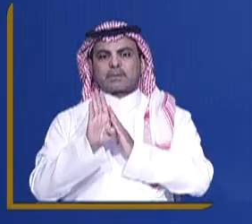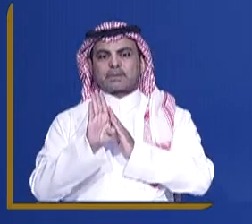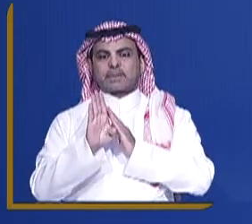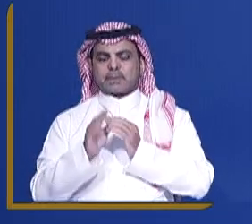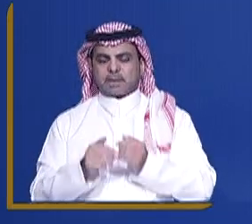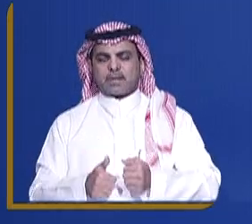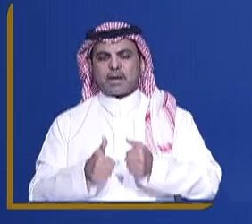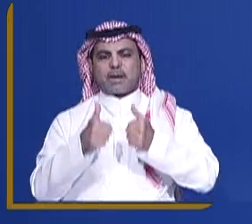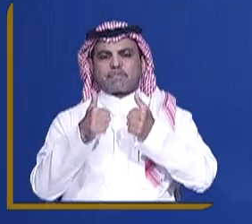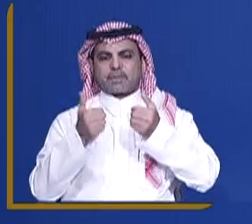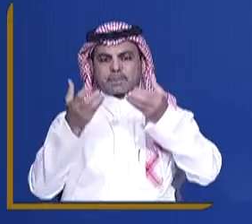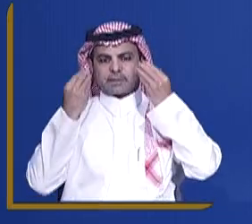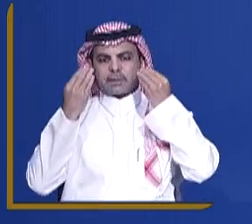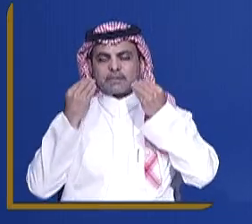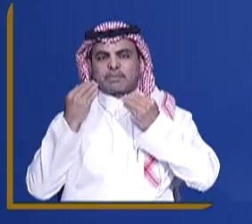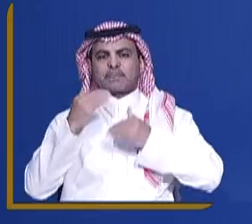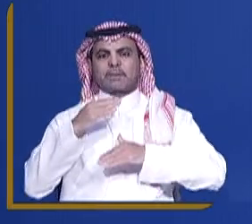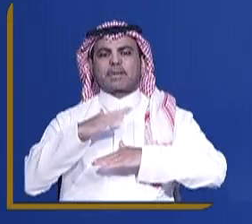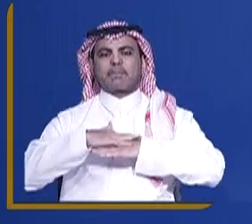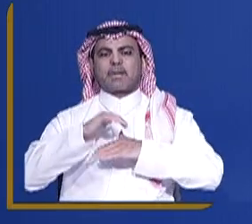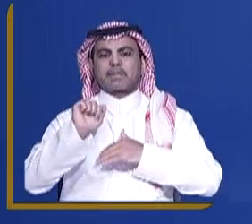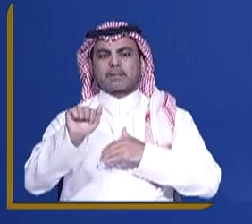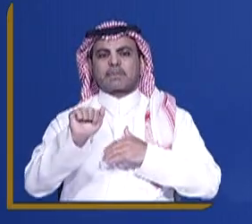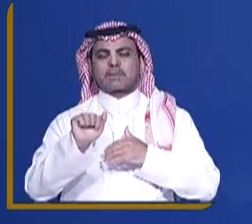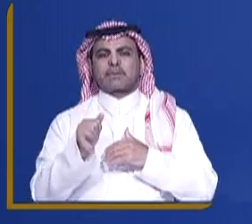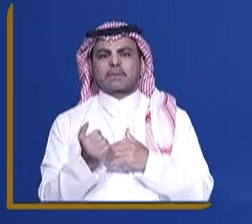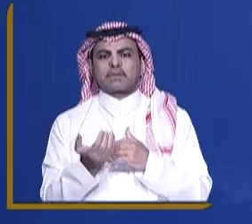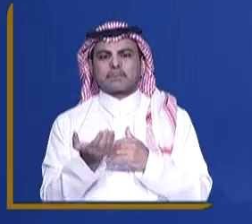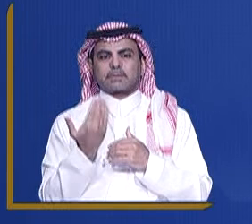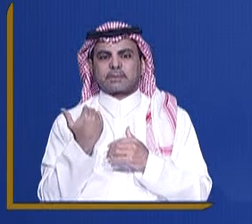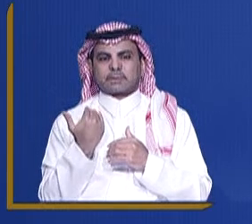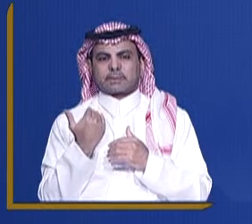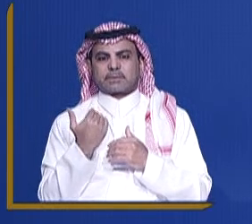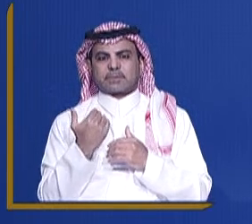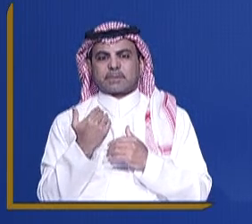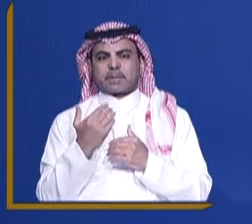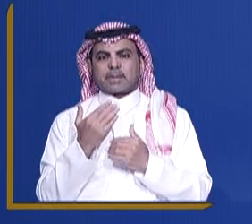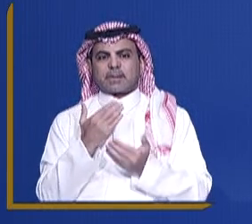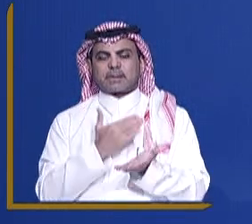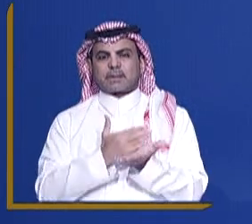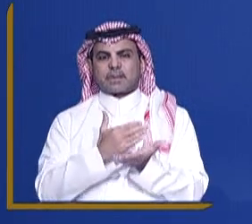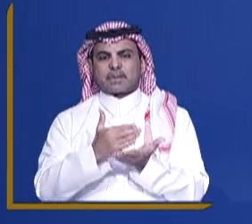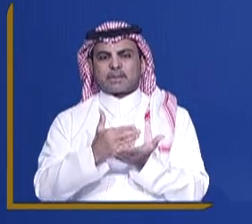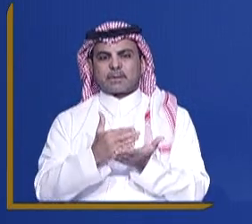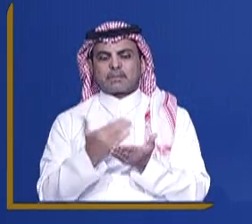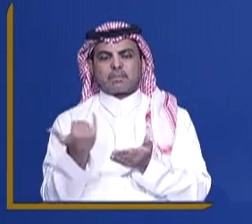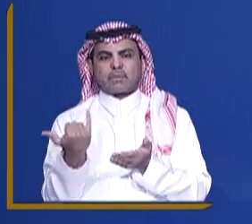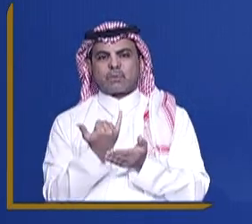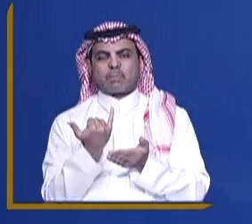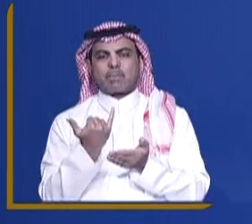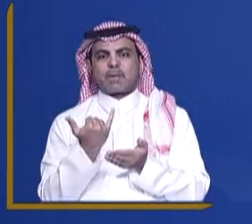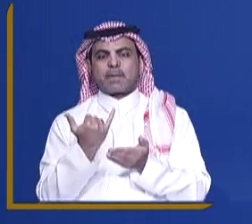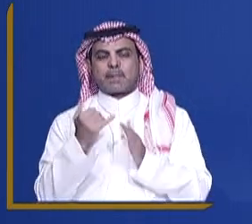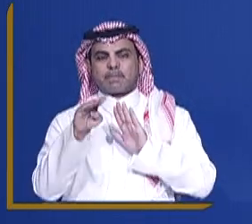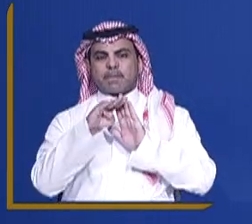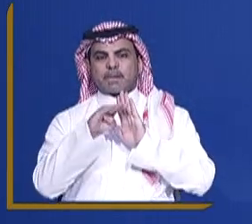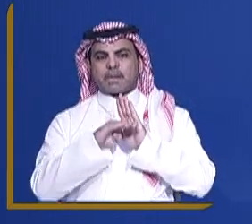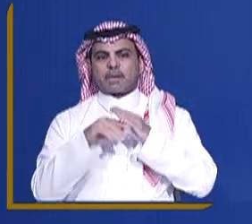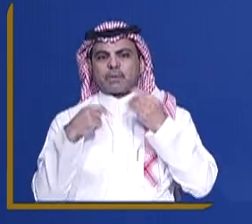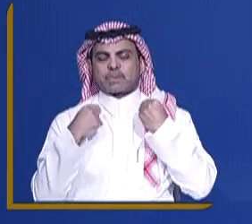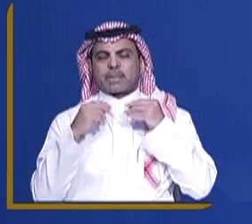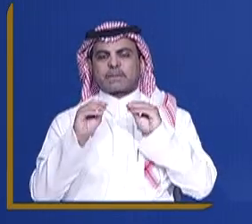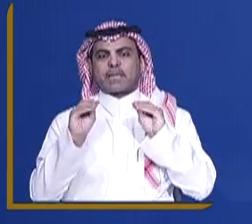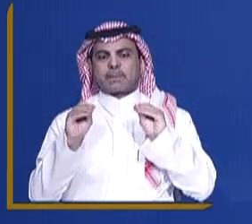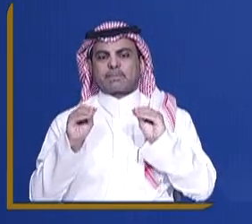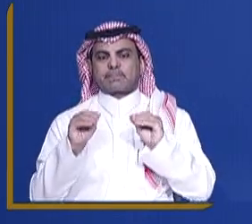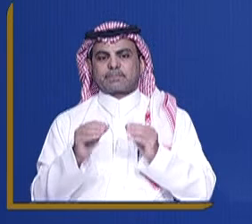بالشكل يعني اللي يستحقونه. ويمكن أنا ذكرت في عرض حديثي أنها من ضمن اهتمامات البرنامج والوزارة بمشيئة